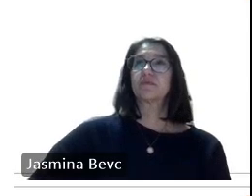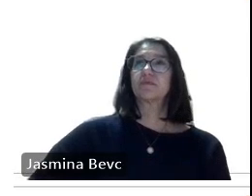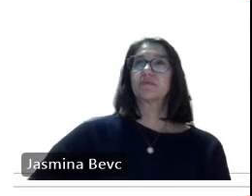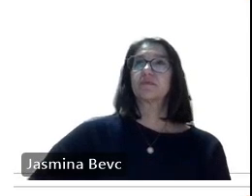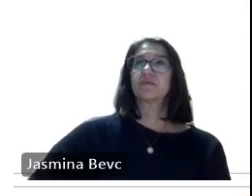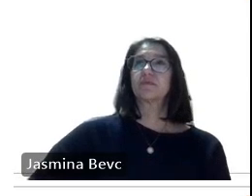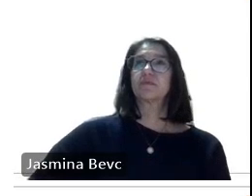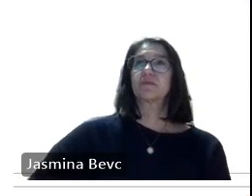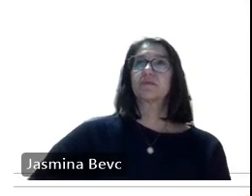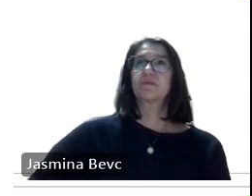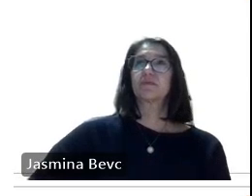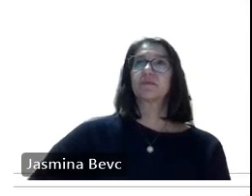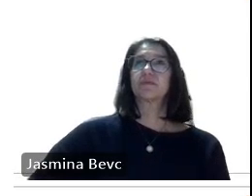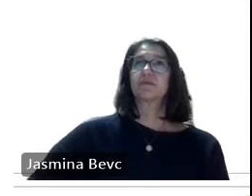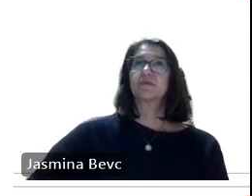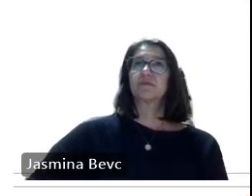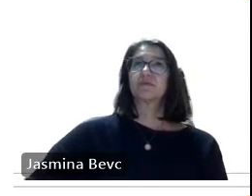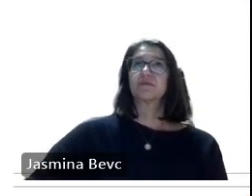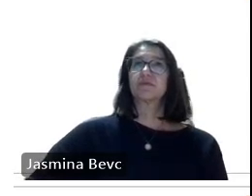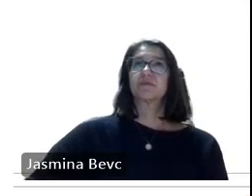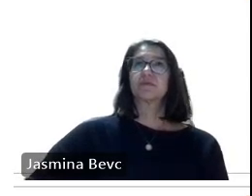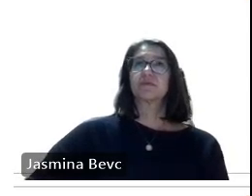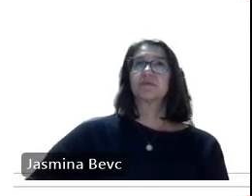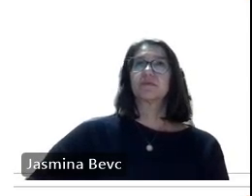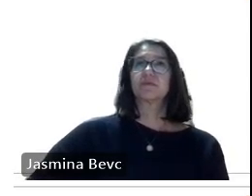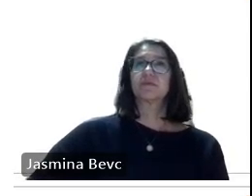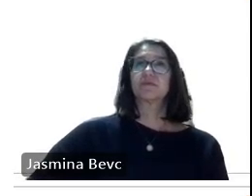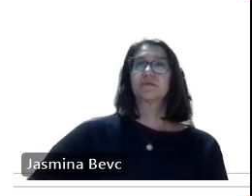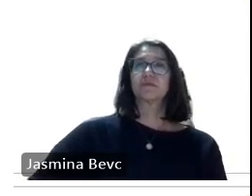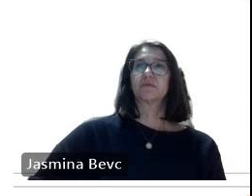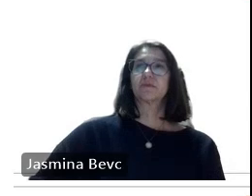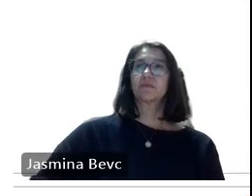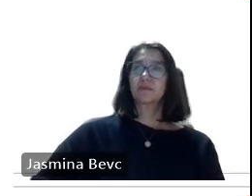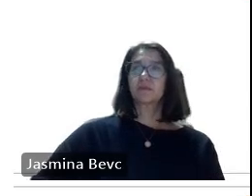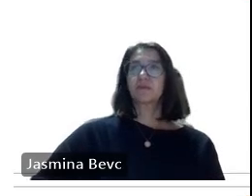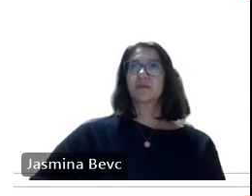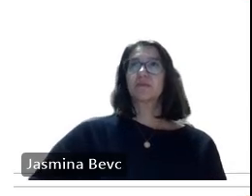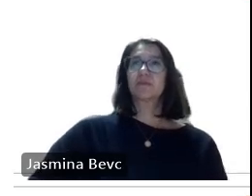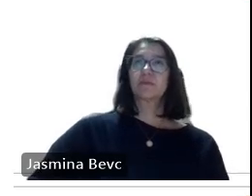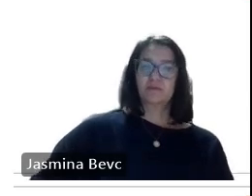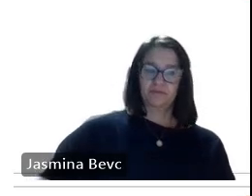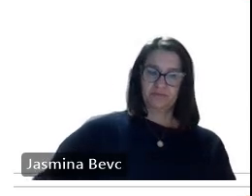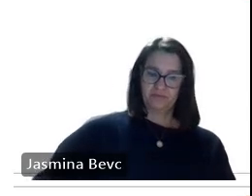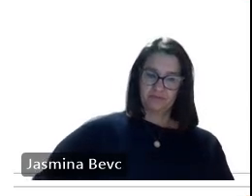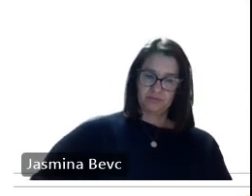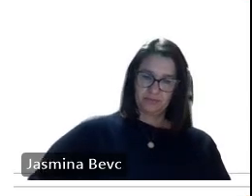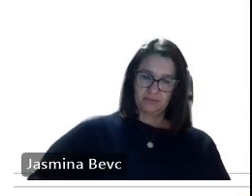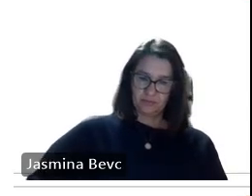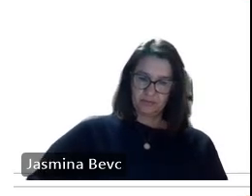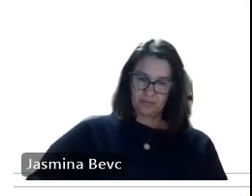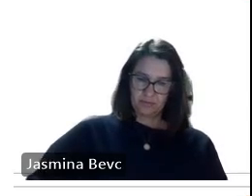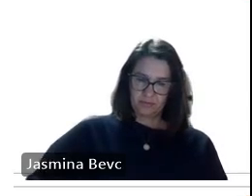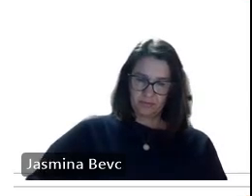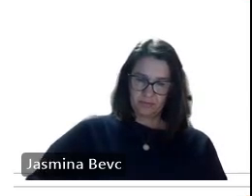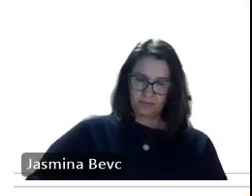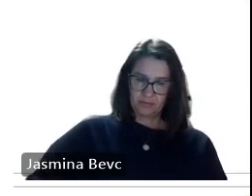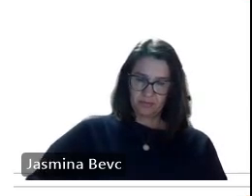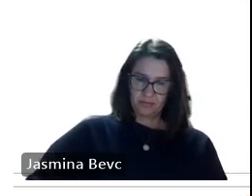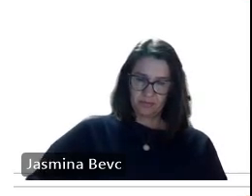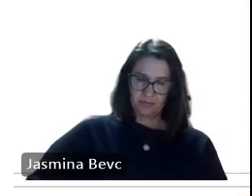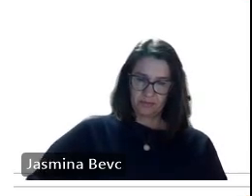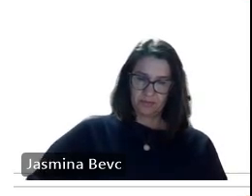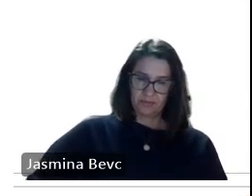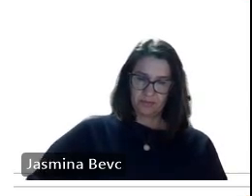in ponorno vrtino, pomeni vodo, ki jo uporabljamo kot vir naše toplote, je potrebno